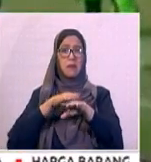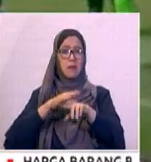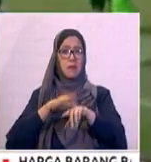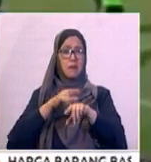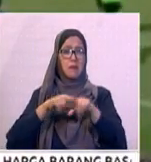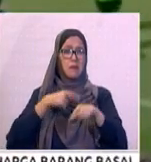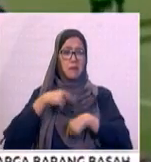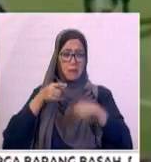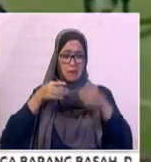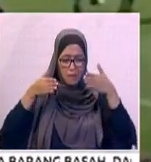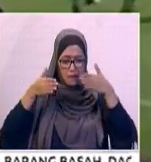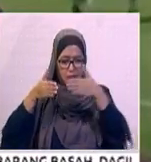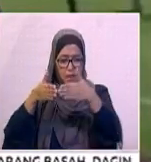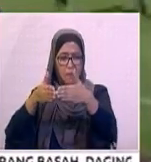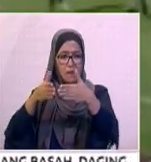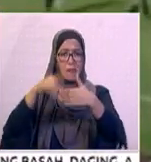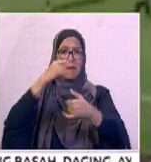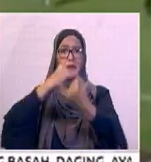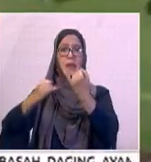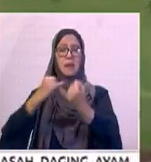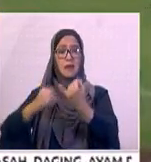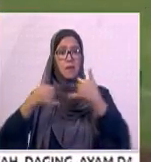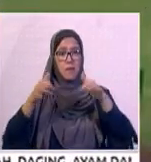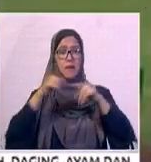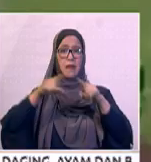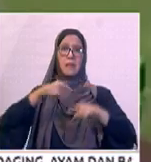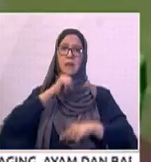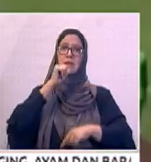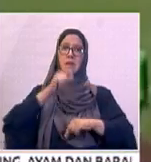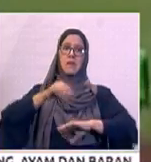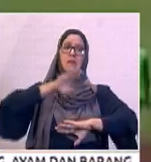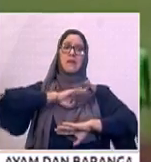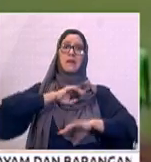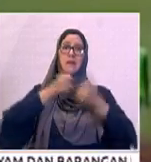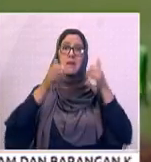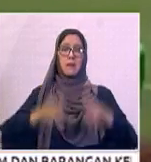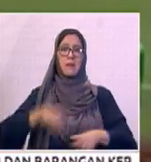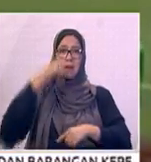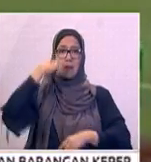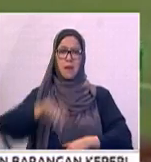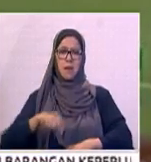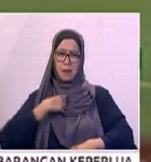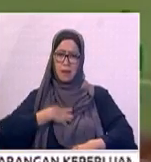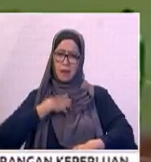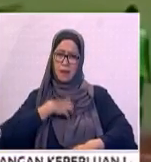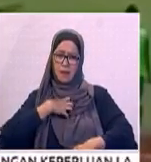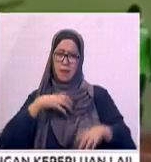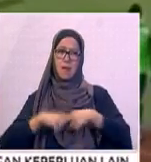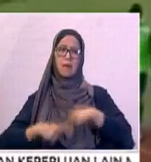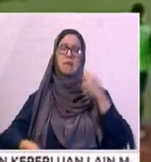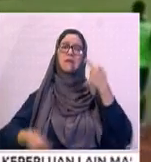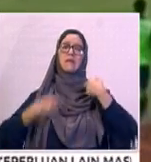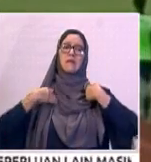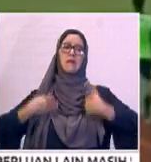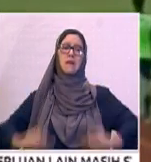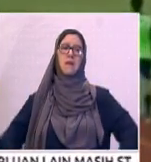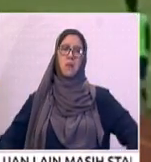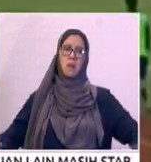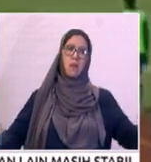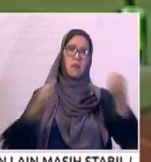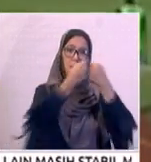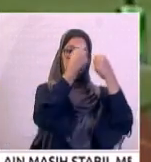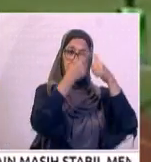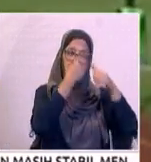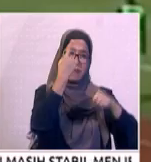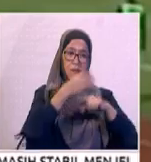perlawanan. Situasi ini menimbulkan rasa tidak puas hati pemain Thailand yang bertindak secara fizikal. Akhirnya dua pemain dikenakan kad merah iaitu pemain